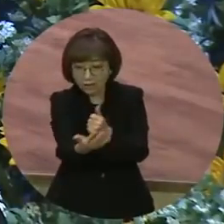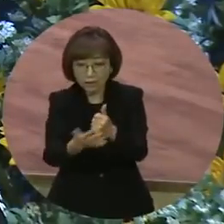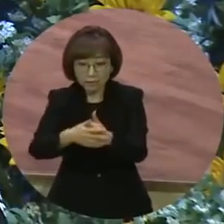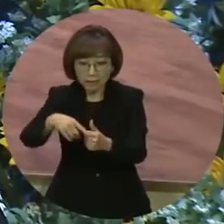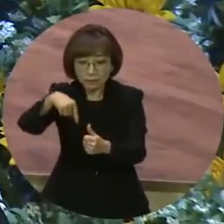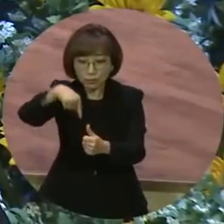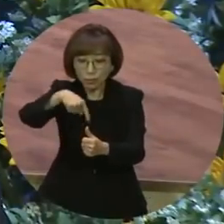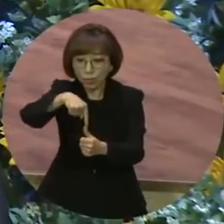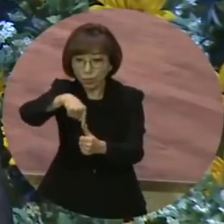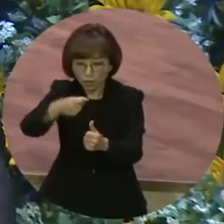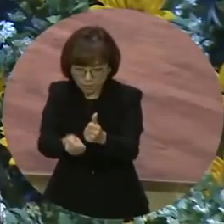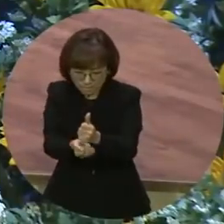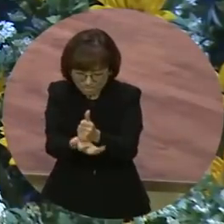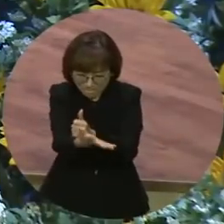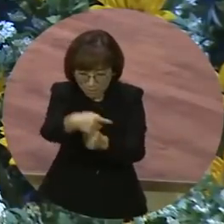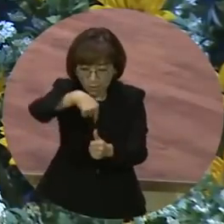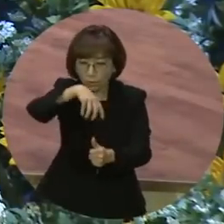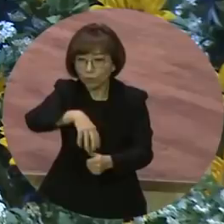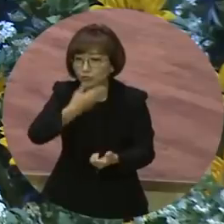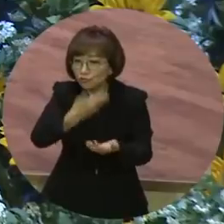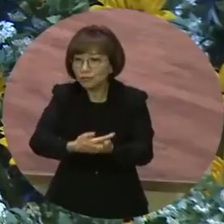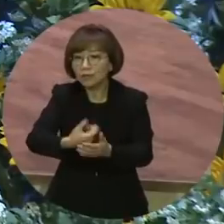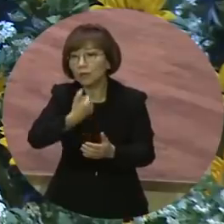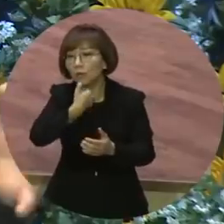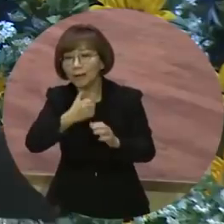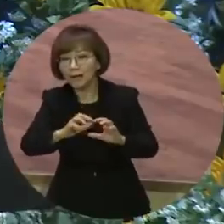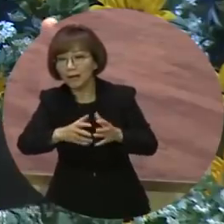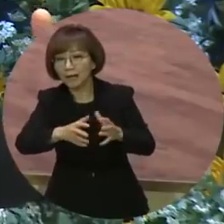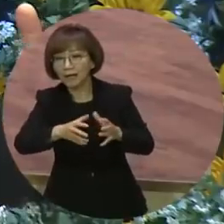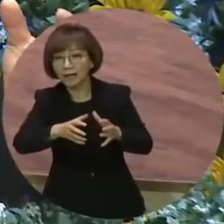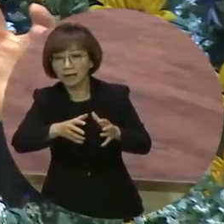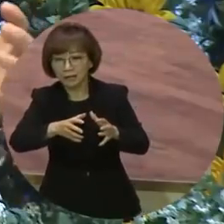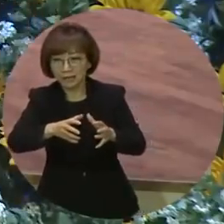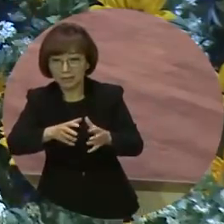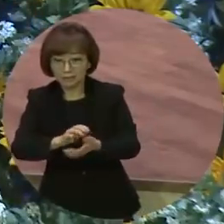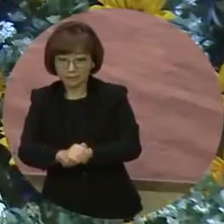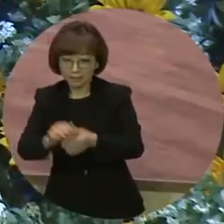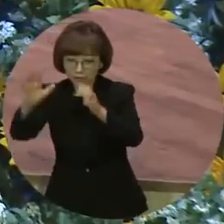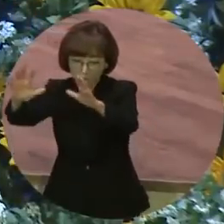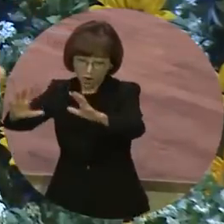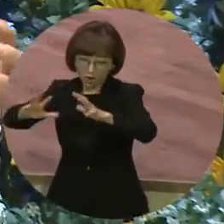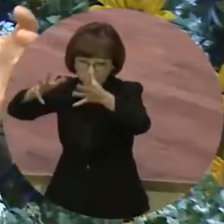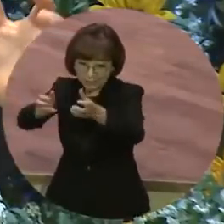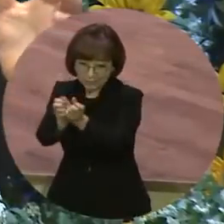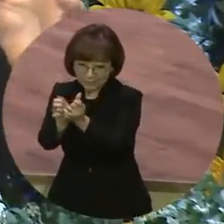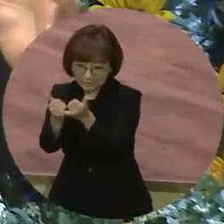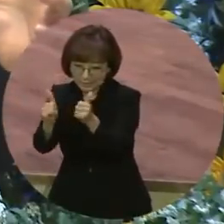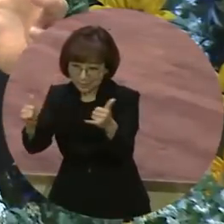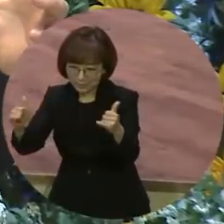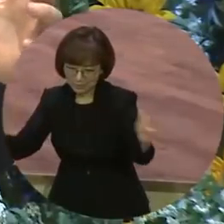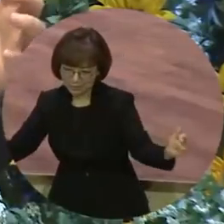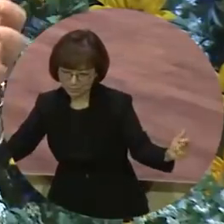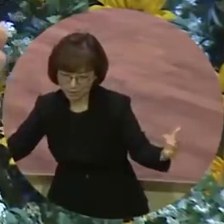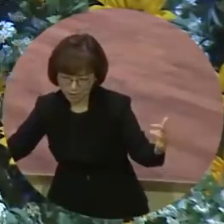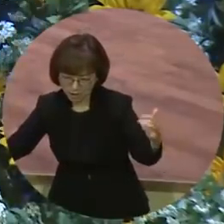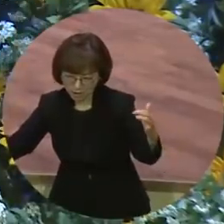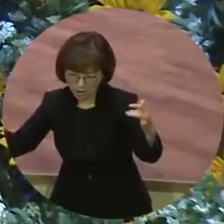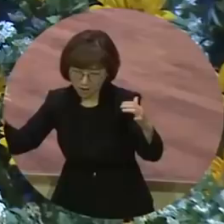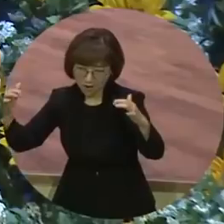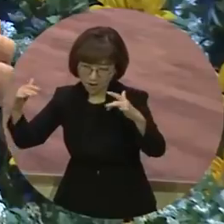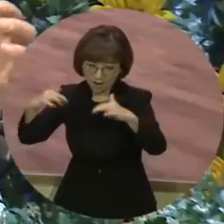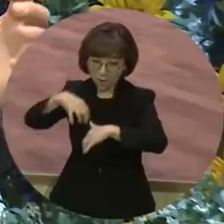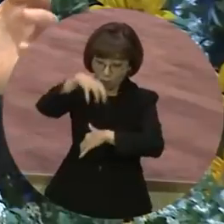때문에 그야말로 전 세계 사람들이 로마로 몰려와서 로마 문화를 배우고